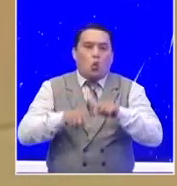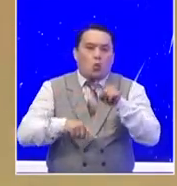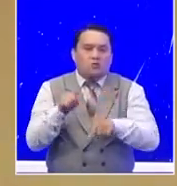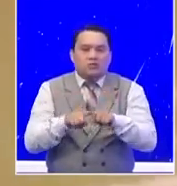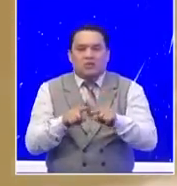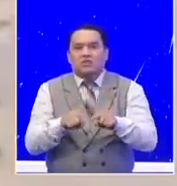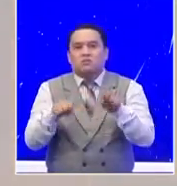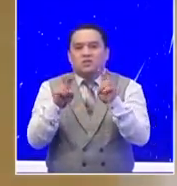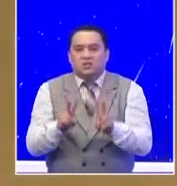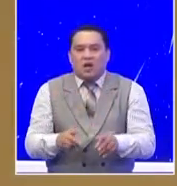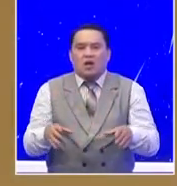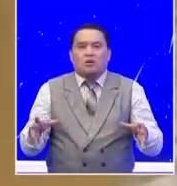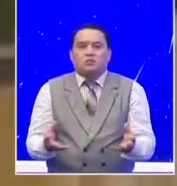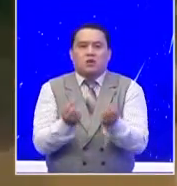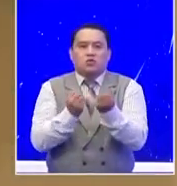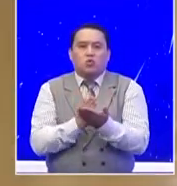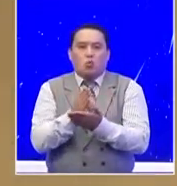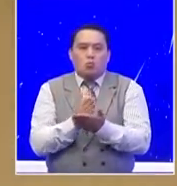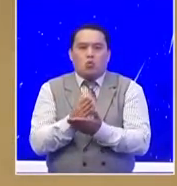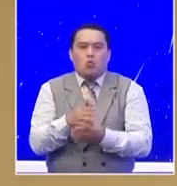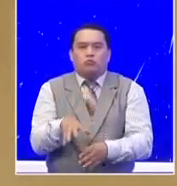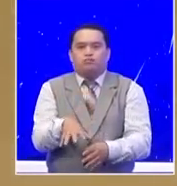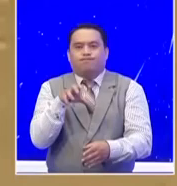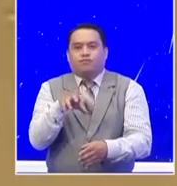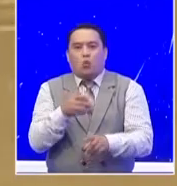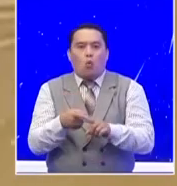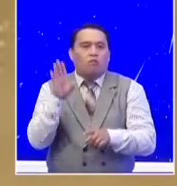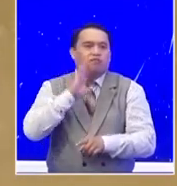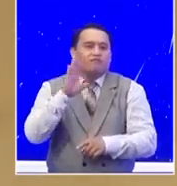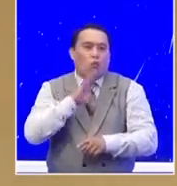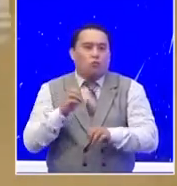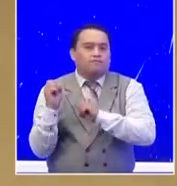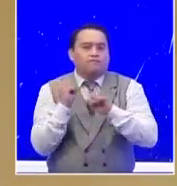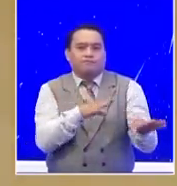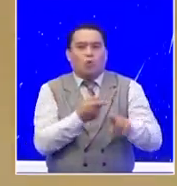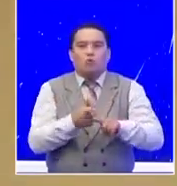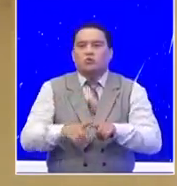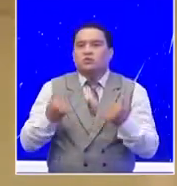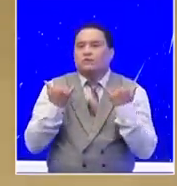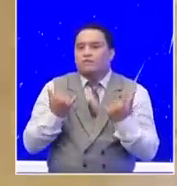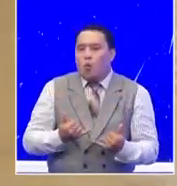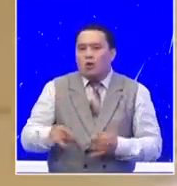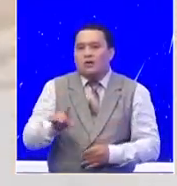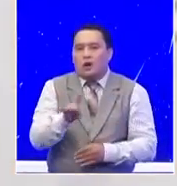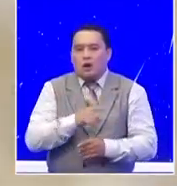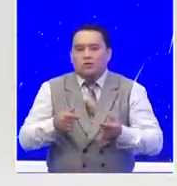службы пожаротушения района при помощи мотопомпы откачали около 7 тысяч кубометров воды. В настоящее время